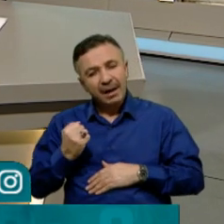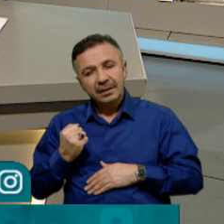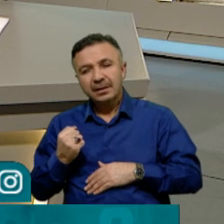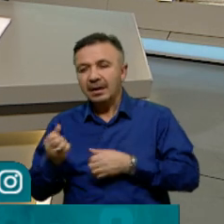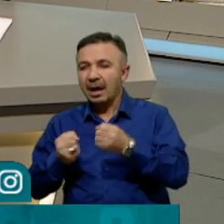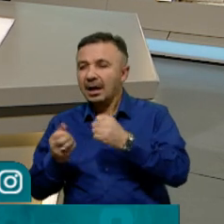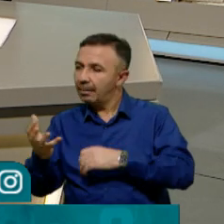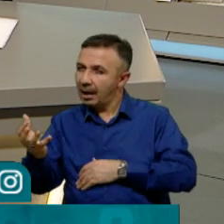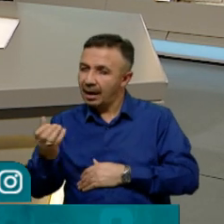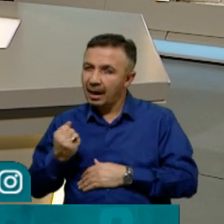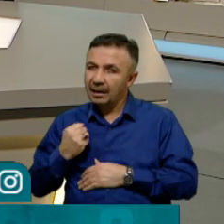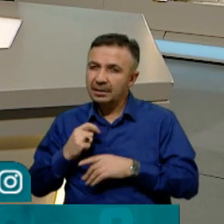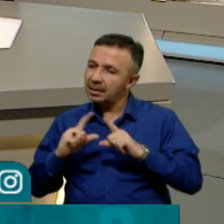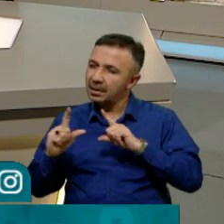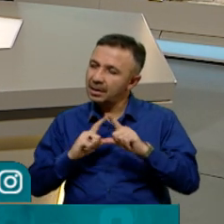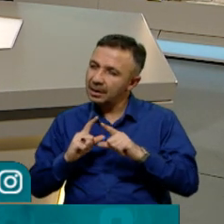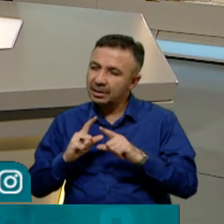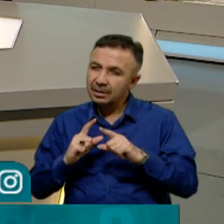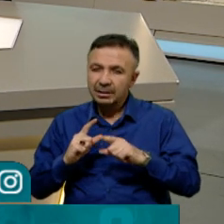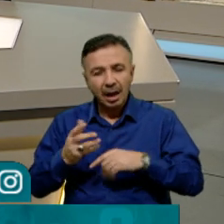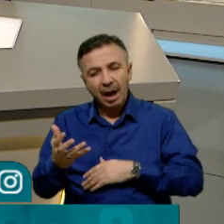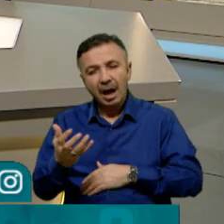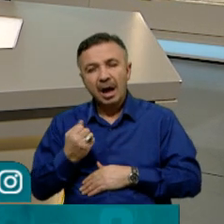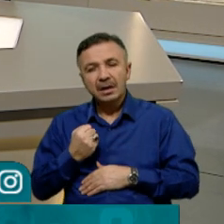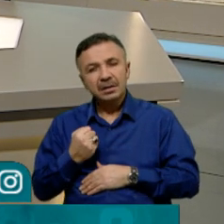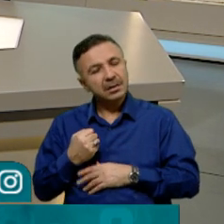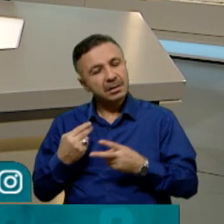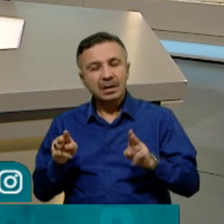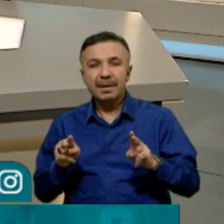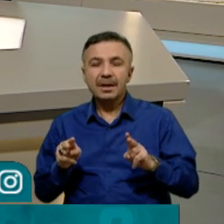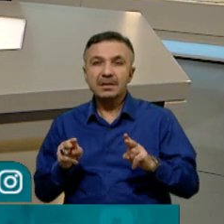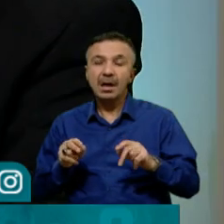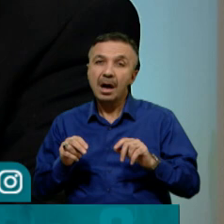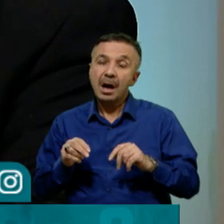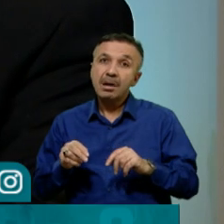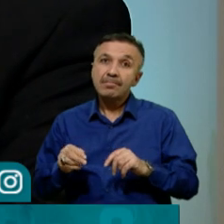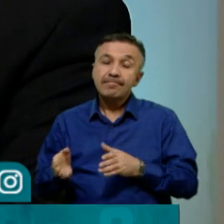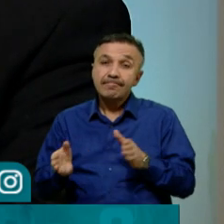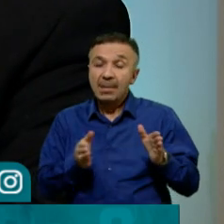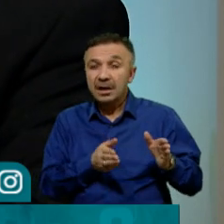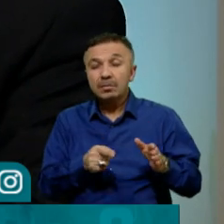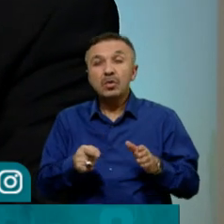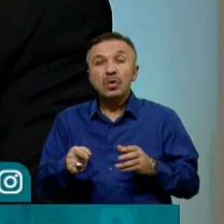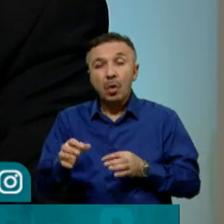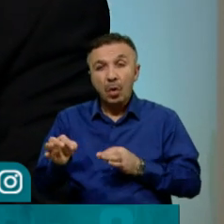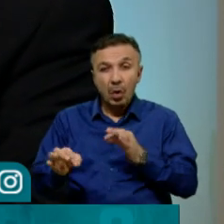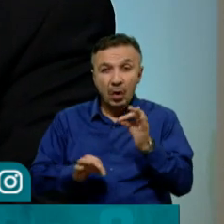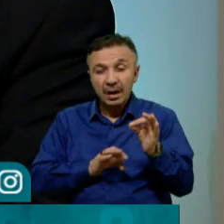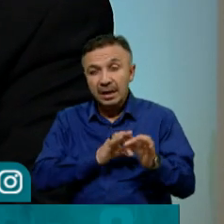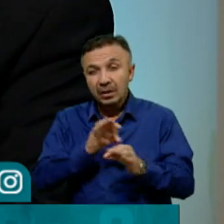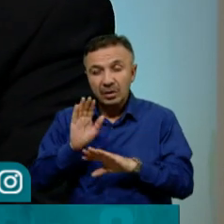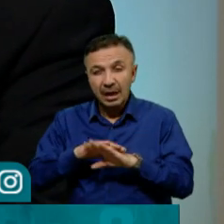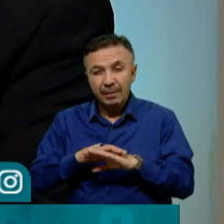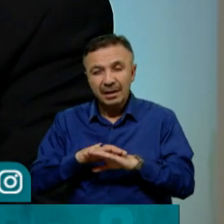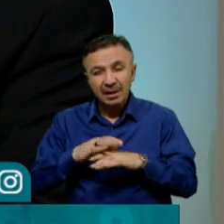evde O başka bir ihtiyacınız da giderirsiniz Artı bu organizasyonu yapan kişilerin yapmış